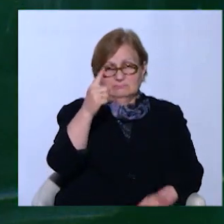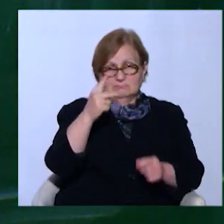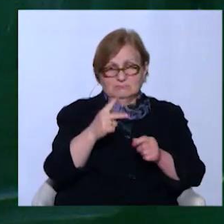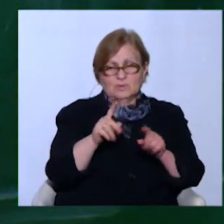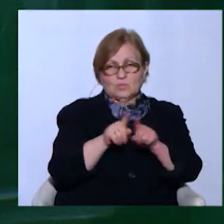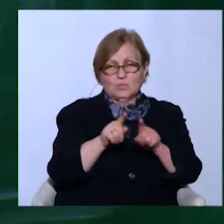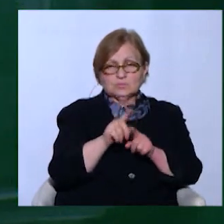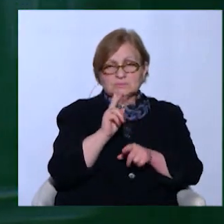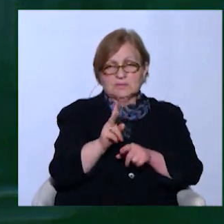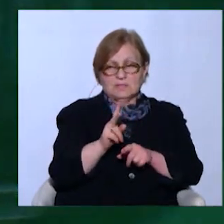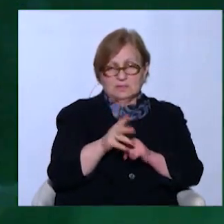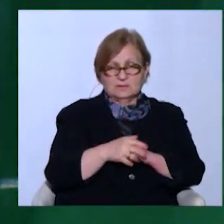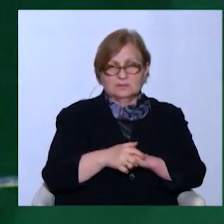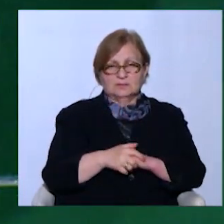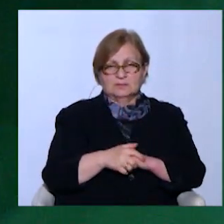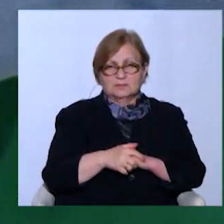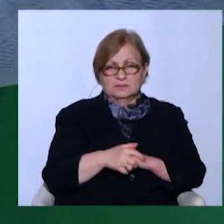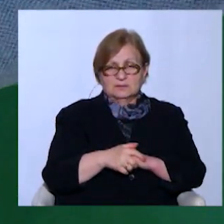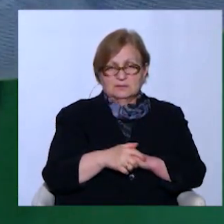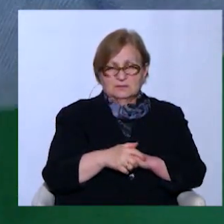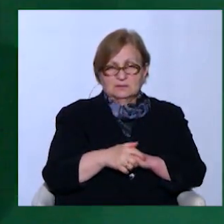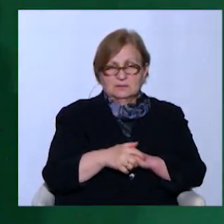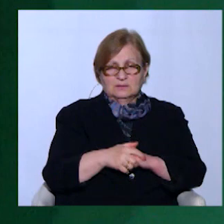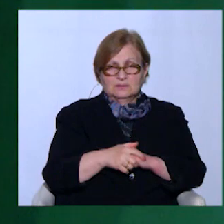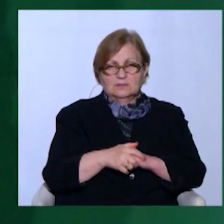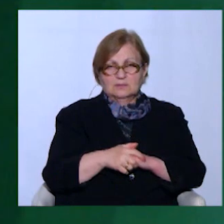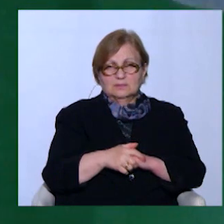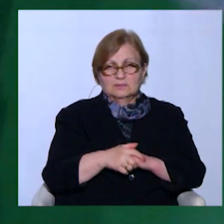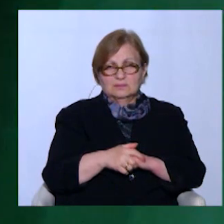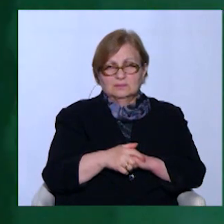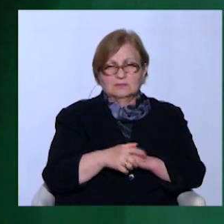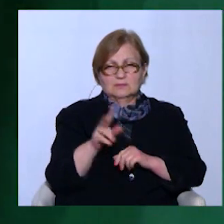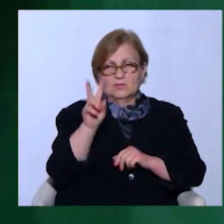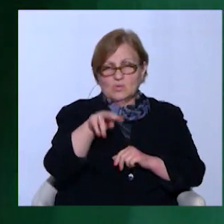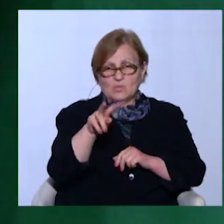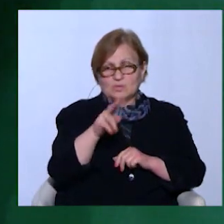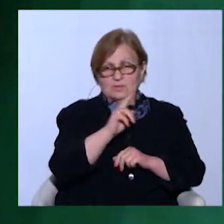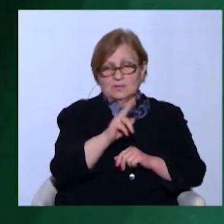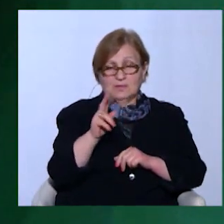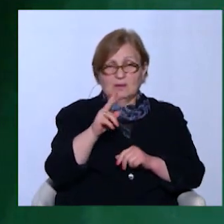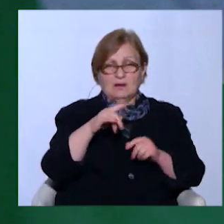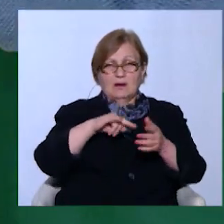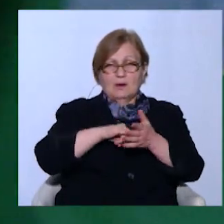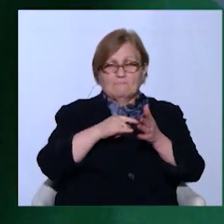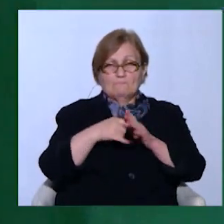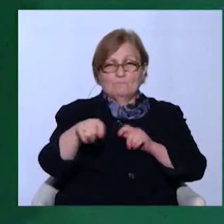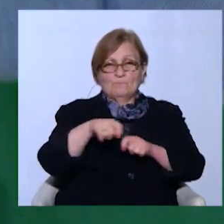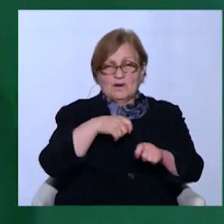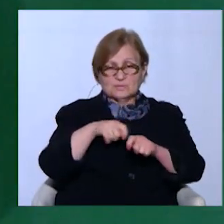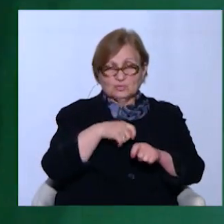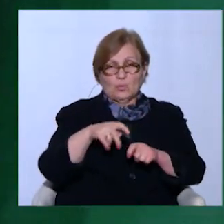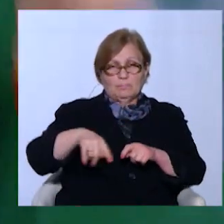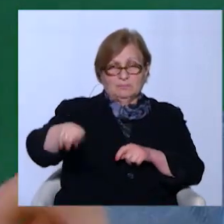K. დავწეროთ. B პირველი, D პირველი ისე შეეფარდება BD-ს როგორც K. გამოვიდა, რომ ფართობი ისე შეეფარდება